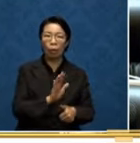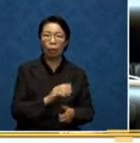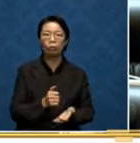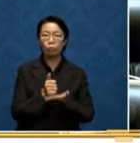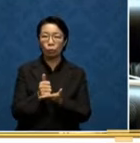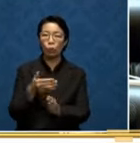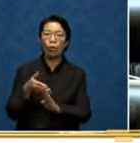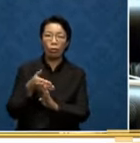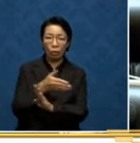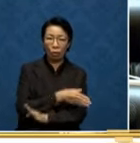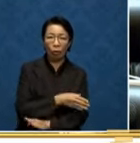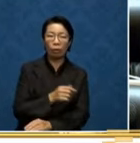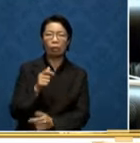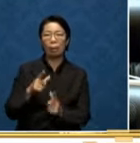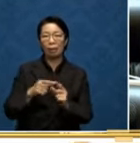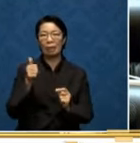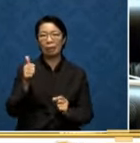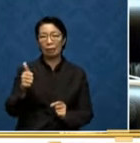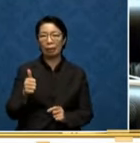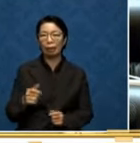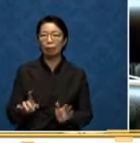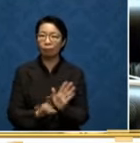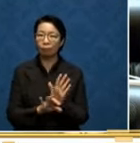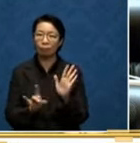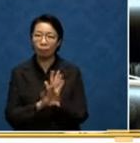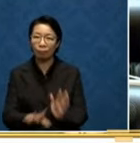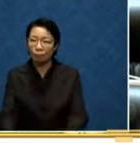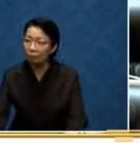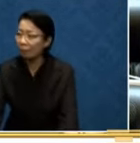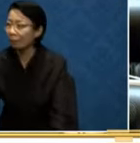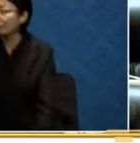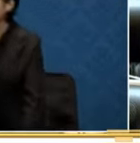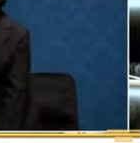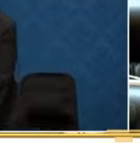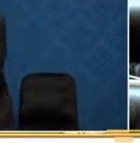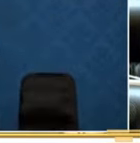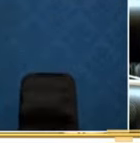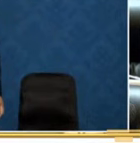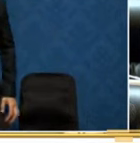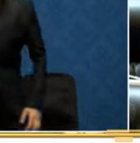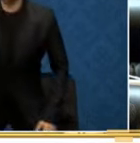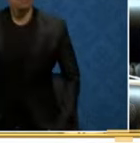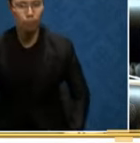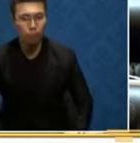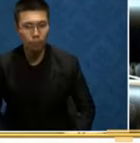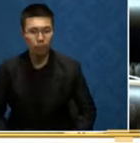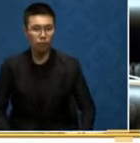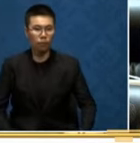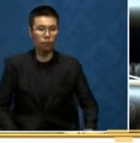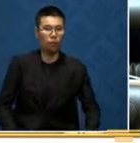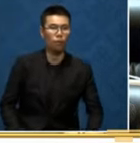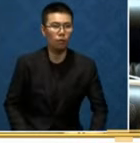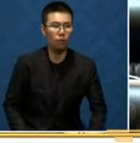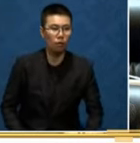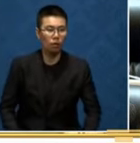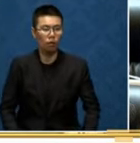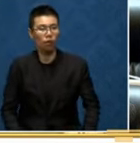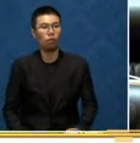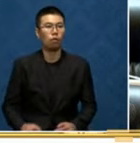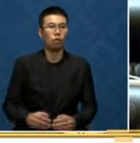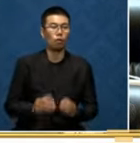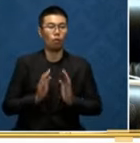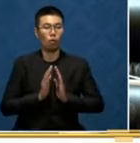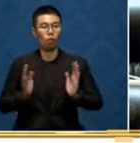แต่เนิ่นๆไปเนี่ยก็จะเป็นเรื่องที่ดีนะครับประการสุดท้ายผมก็อยากจะขอบคุณกรมกิจการสตรีแล้วก็สถาบันครอบครัวในการที่จะทํารายง